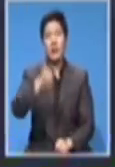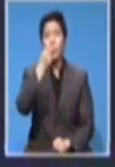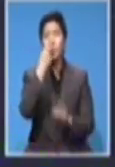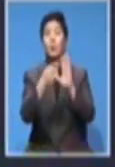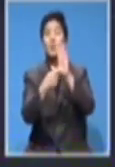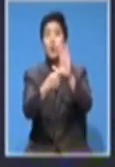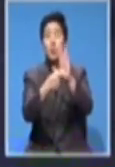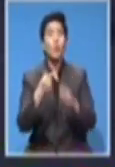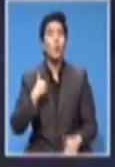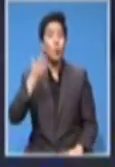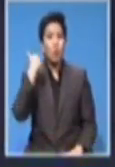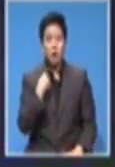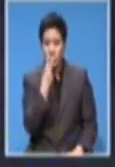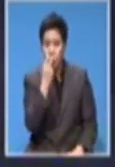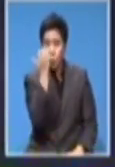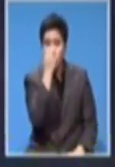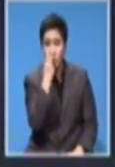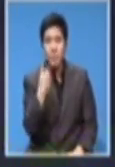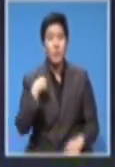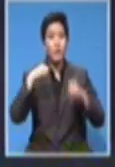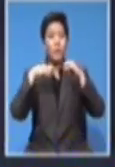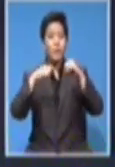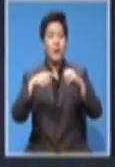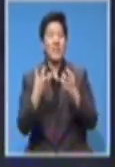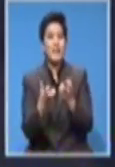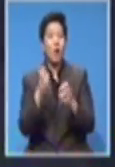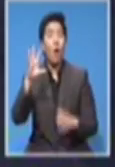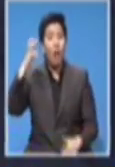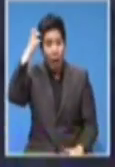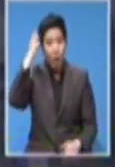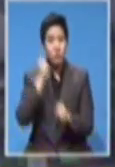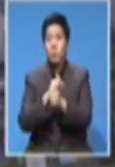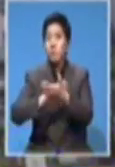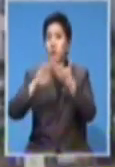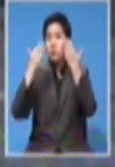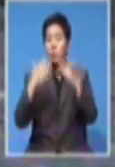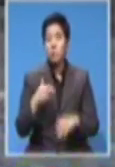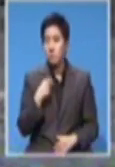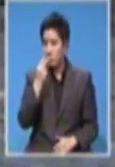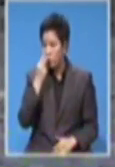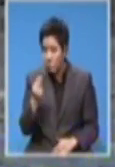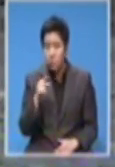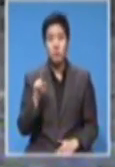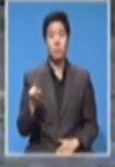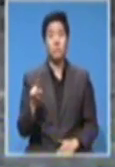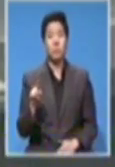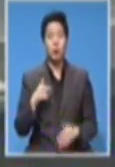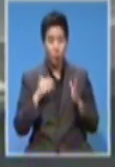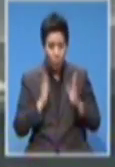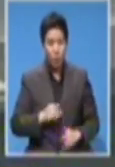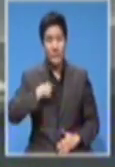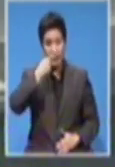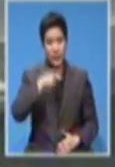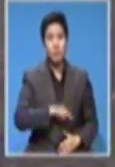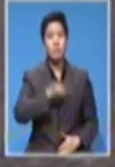างวันก่อนผมเห็นในทีวีช่องหนึ่งนะครับเอาโรงไฟฟ้าถ่านหินในประเทศลาวเพิ่งสร้างเสร็จนะครับแล้วก็คนไทยด้วยซ้ำ